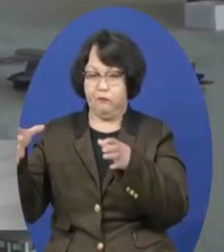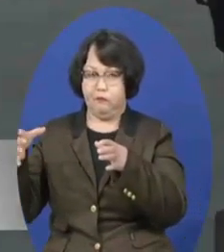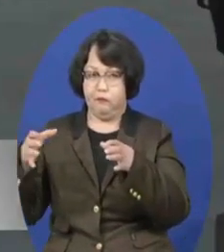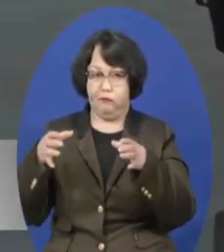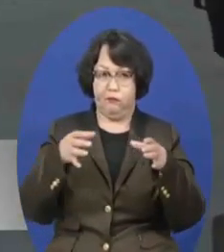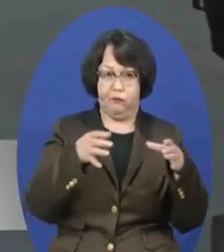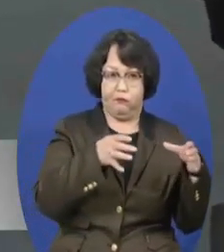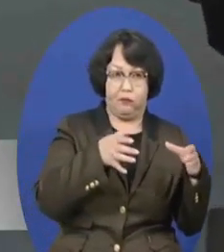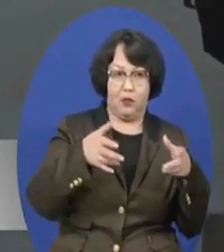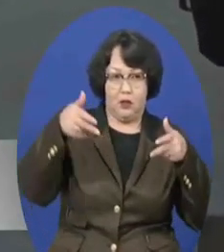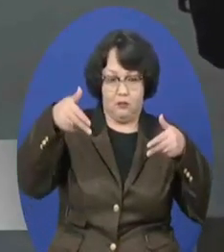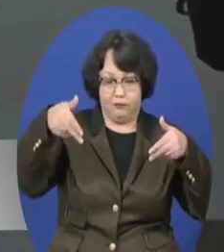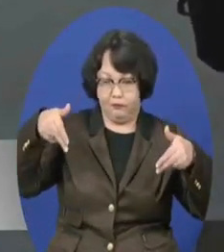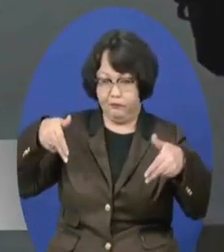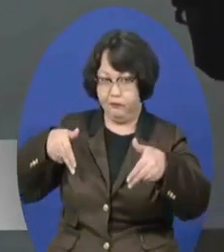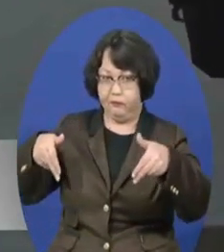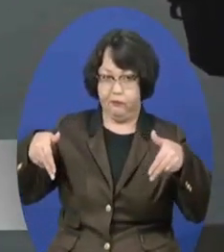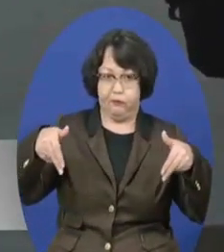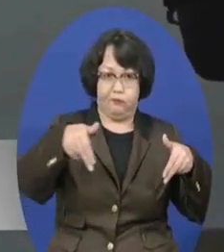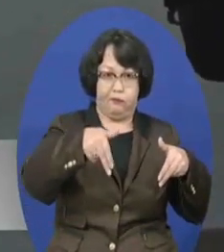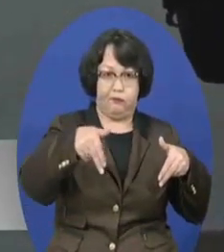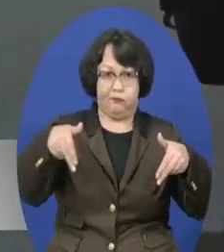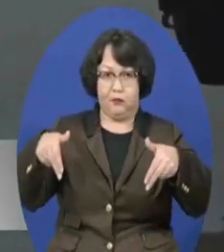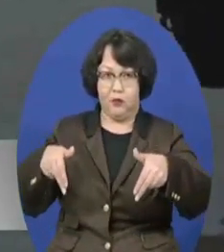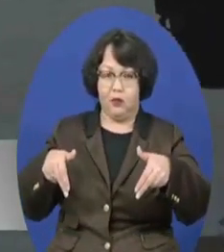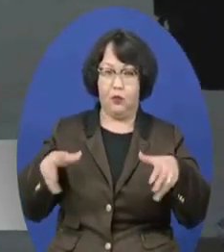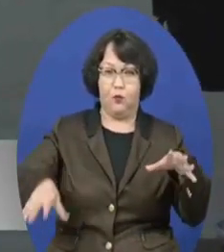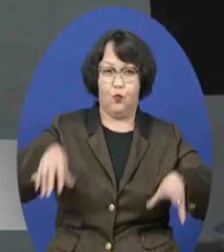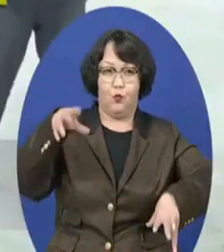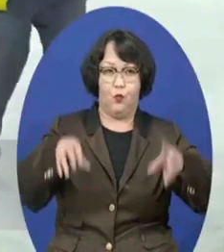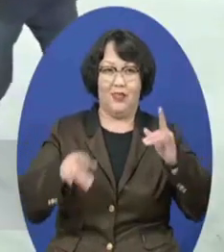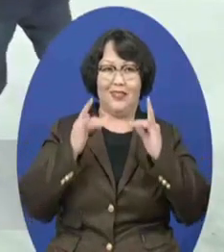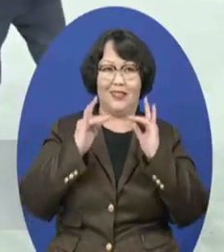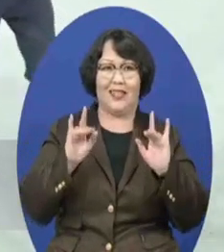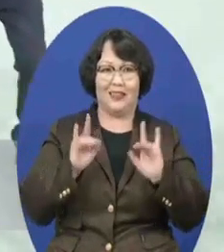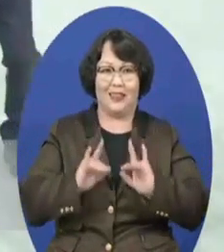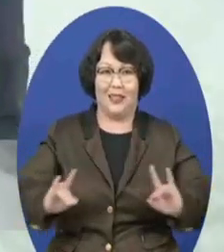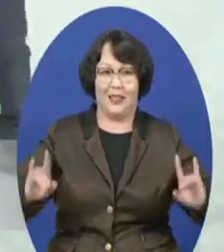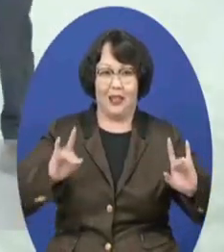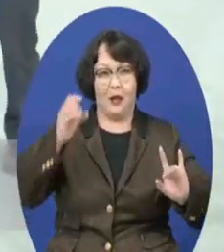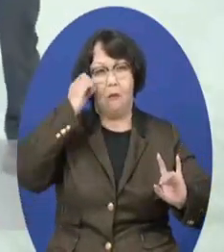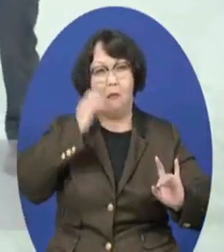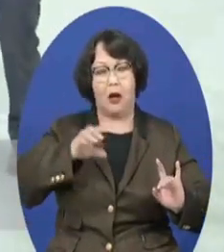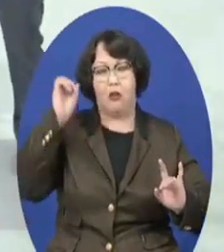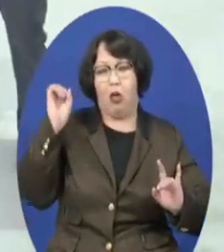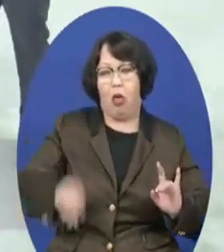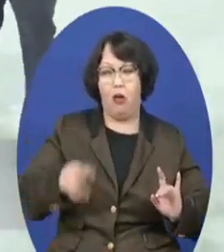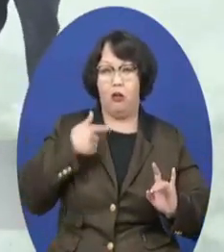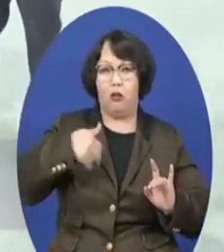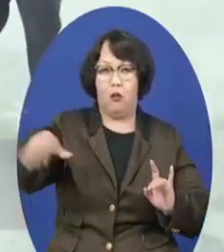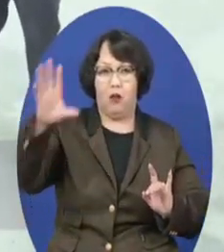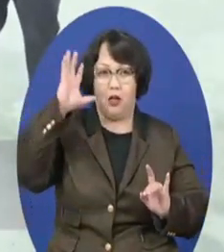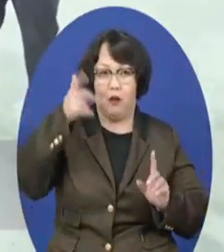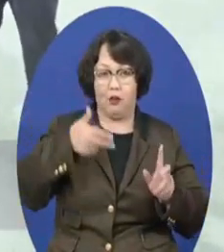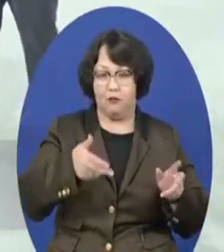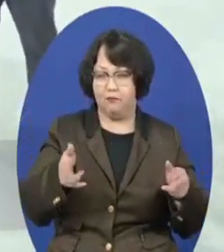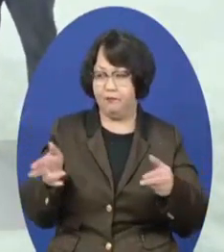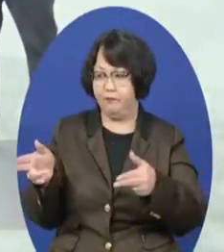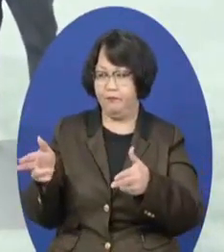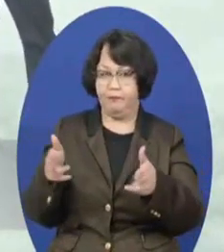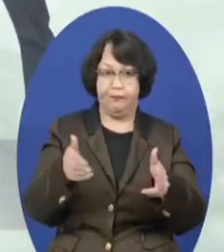мөн хүн юмаа үлдээчихвэл тэрийг бас юу яана сандал дээр юм үлдвэл. Тий, одоо ингээд дөрвөн талд энэ зүгээр дотор энэ